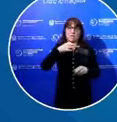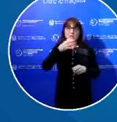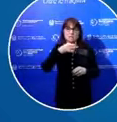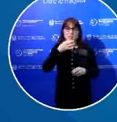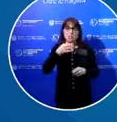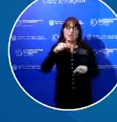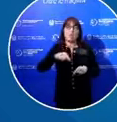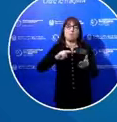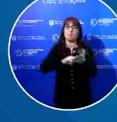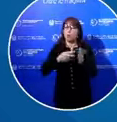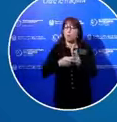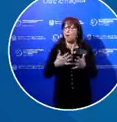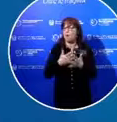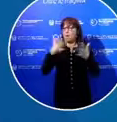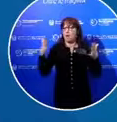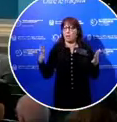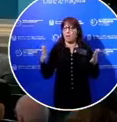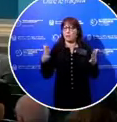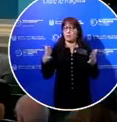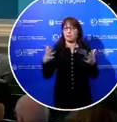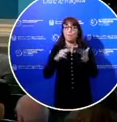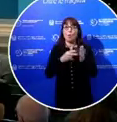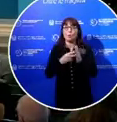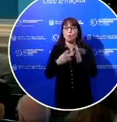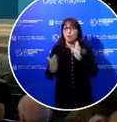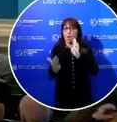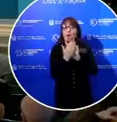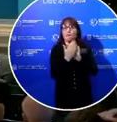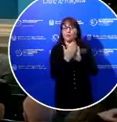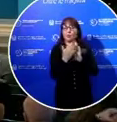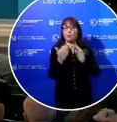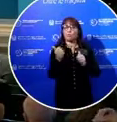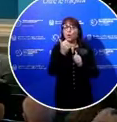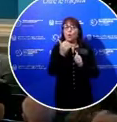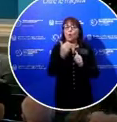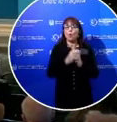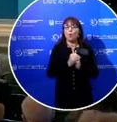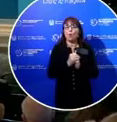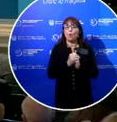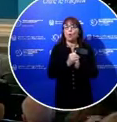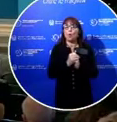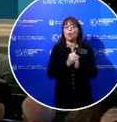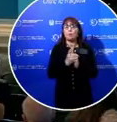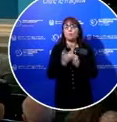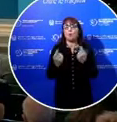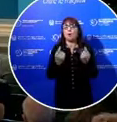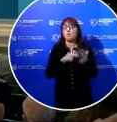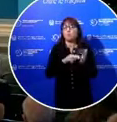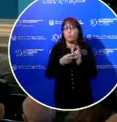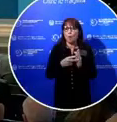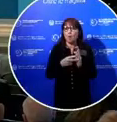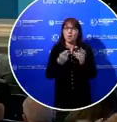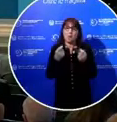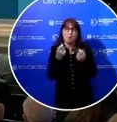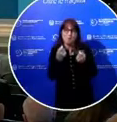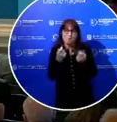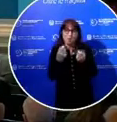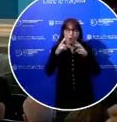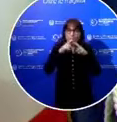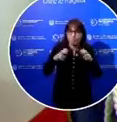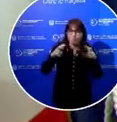dimensione del problema, che viene affrontato non già come episodio circoscritto e poco esplorato, ma in tutta la